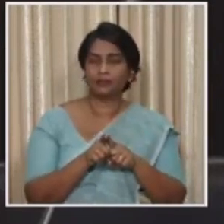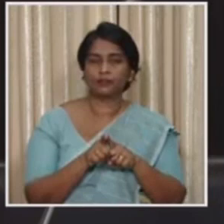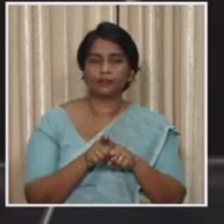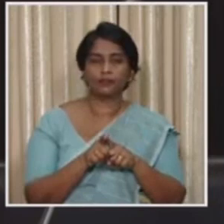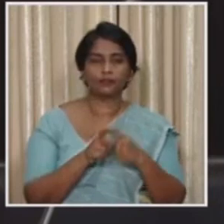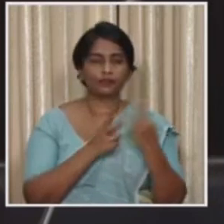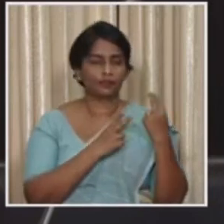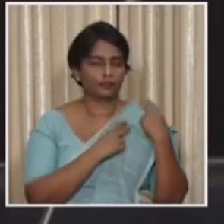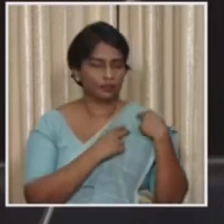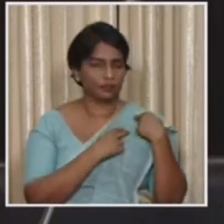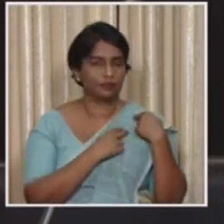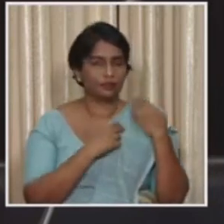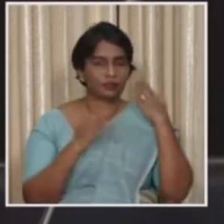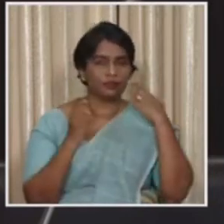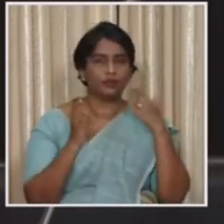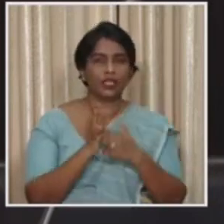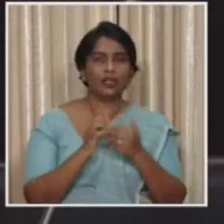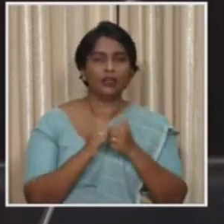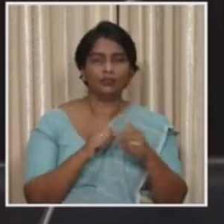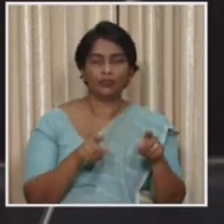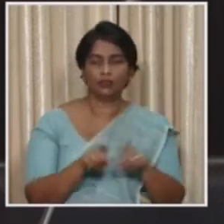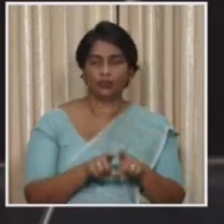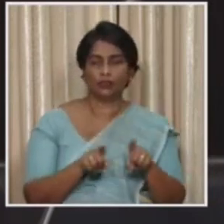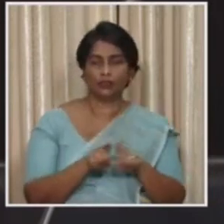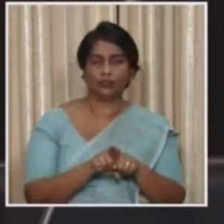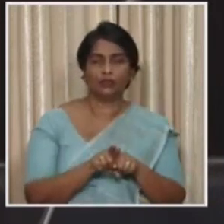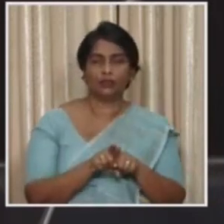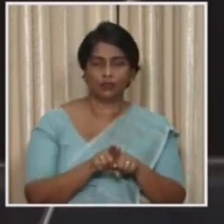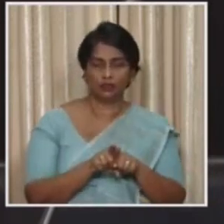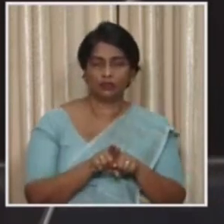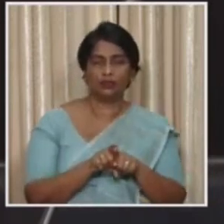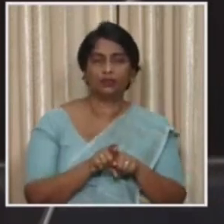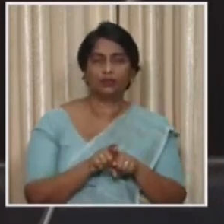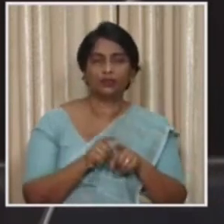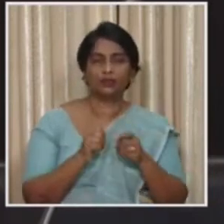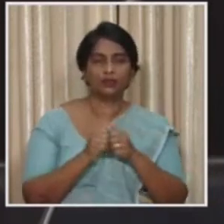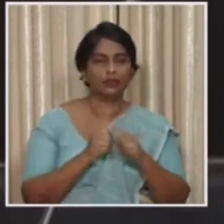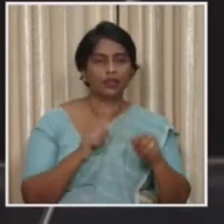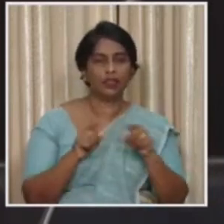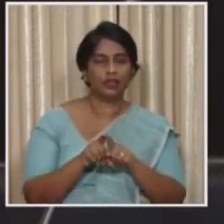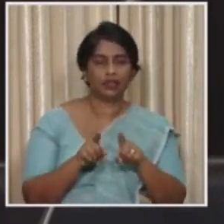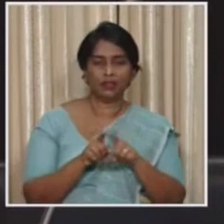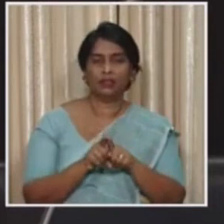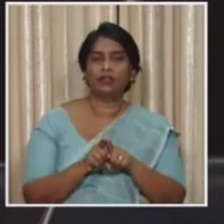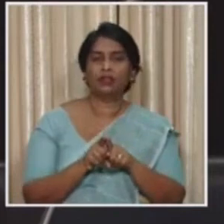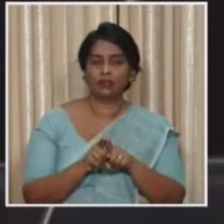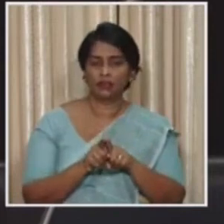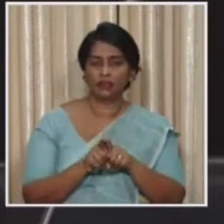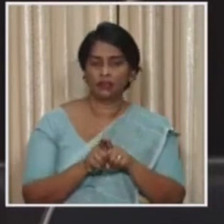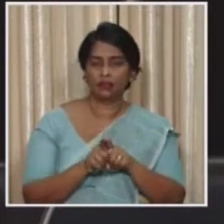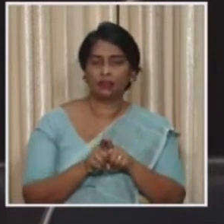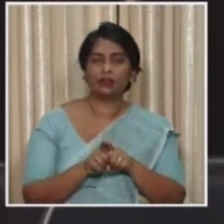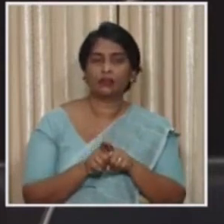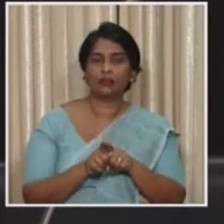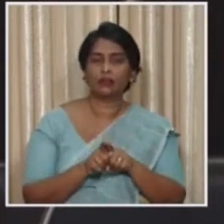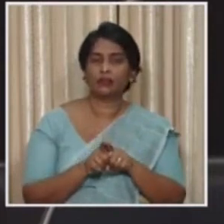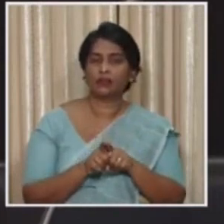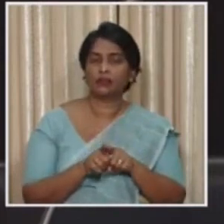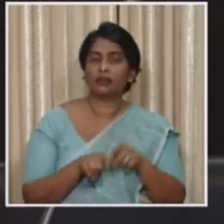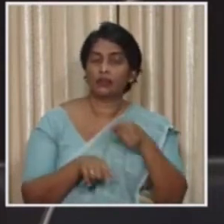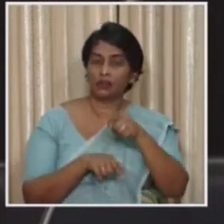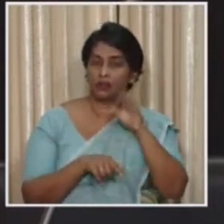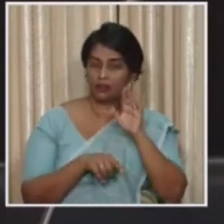இந்த பாராளுமன்ற கௌரவங்களை பேணி அந்த மாவட்டத்திலே பல நல்ல பணிகளையும் செய்து குறுகிய காலத்துக்குள்ளே இன்று